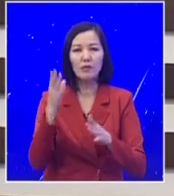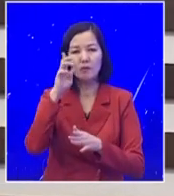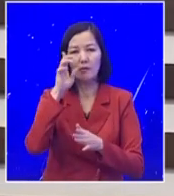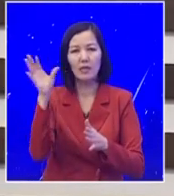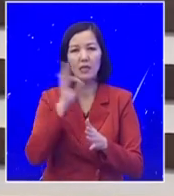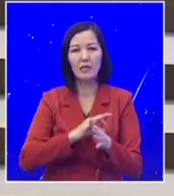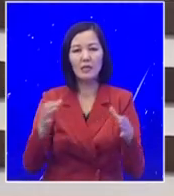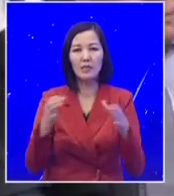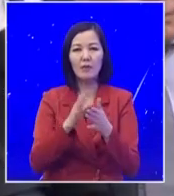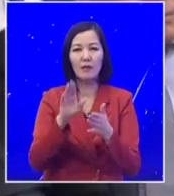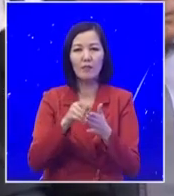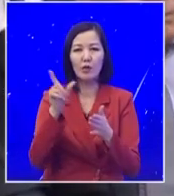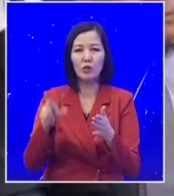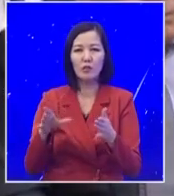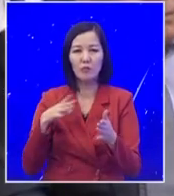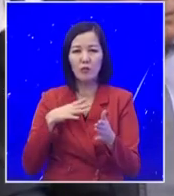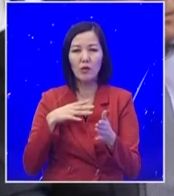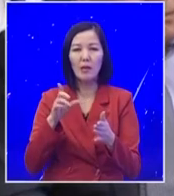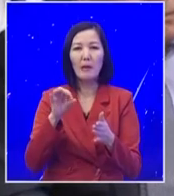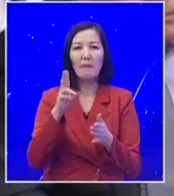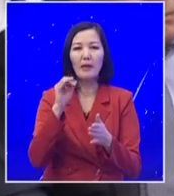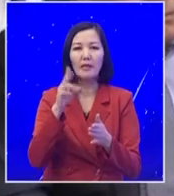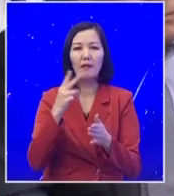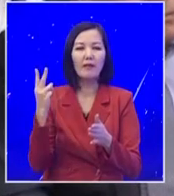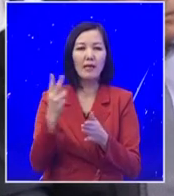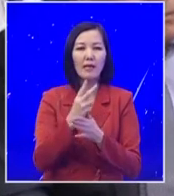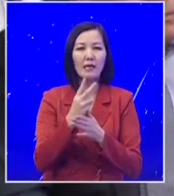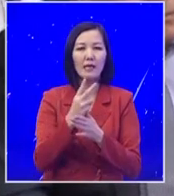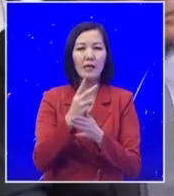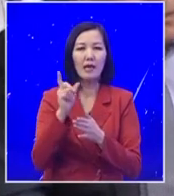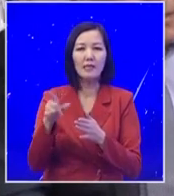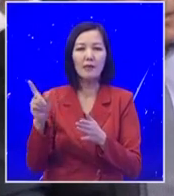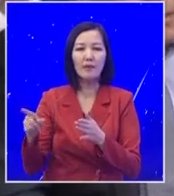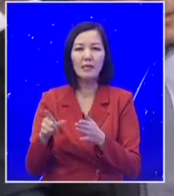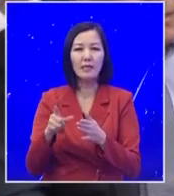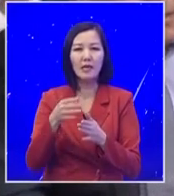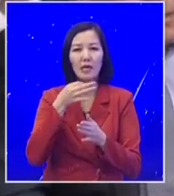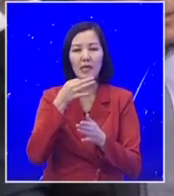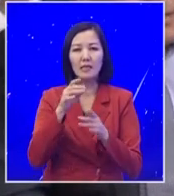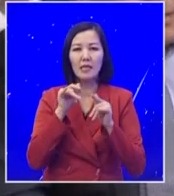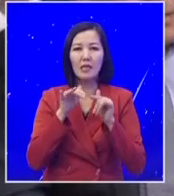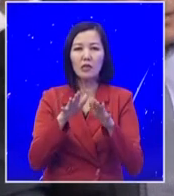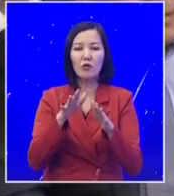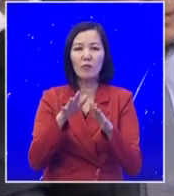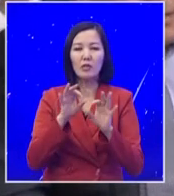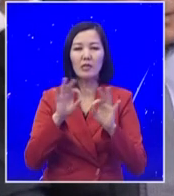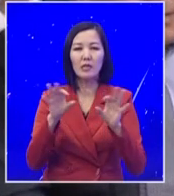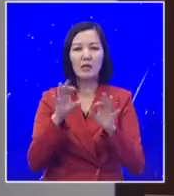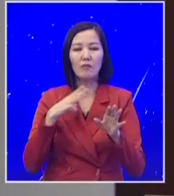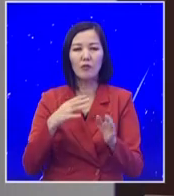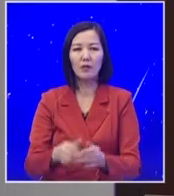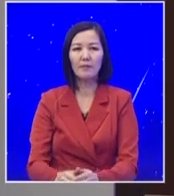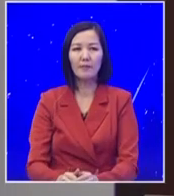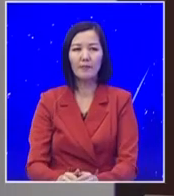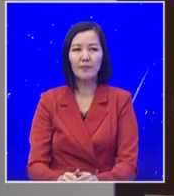облысы мемлекеттік кірістер департаментінің басшысы Амандық Баталов қос азаматтың да әскерлігін, жауапкершілігін атап өтті.